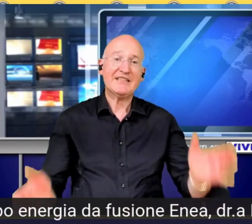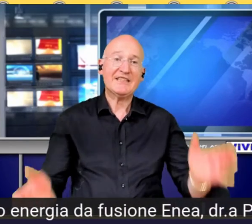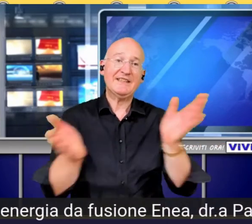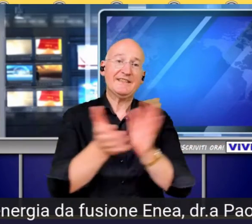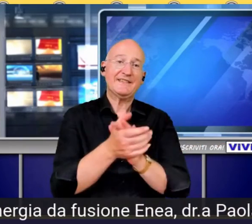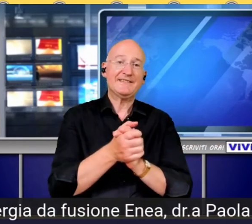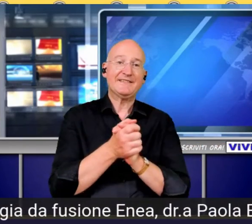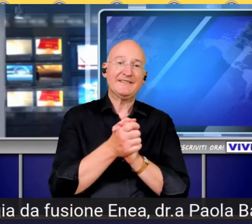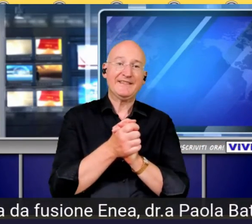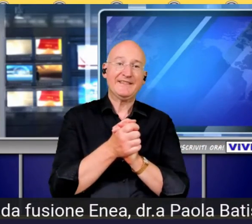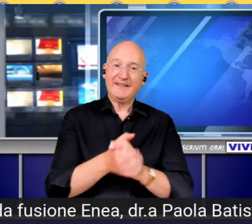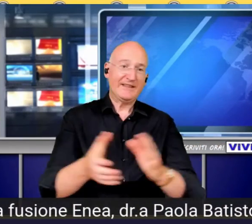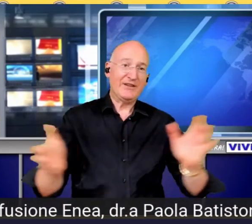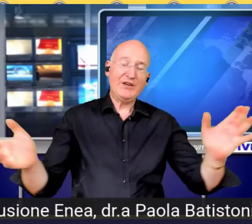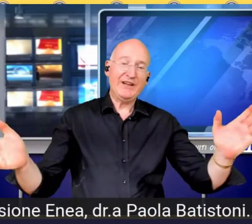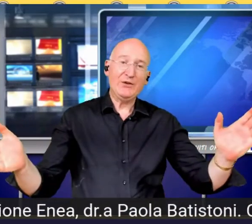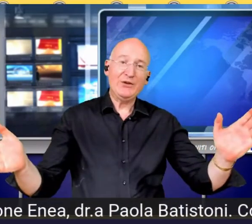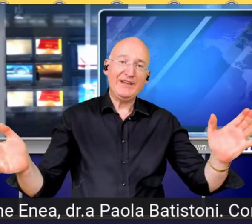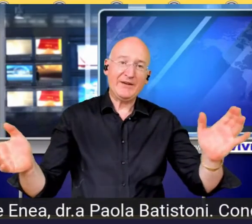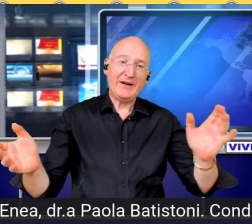chiedere il motivo.